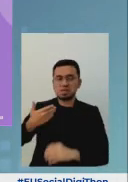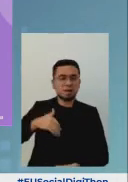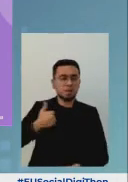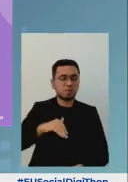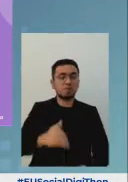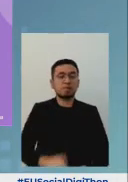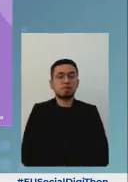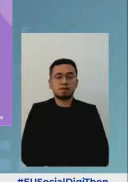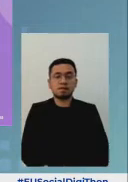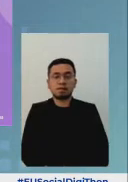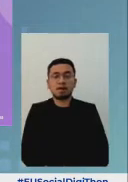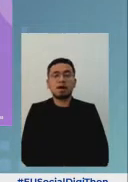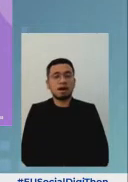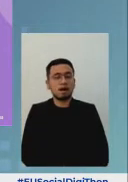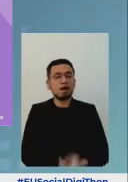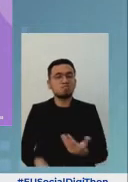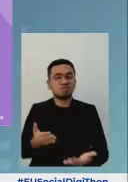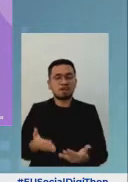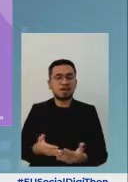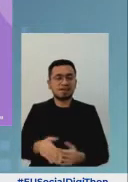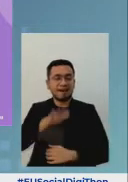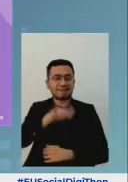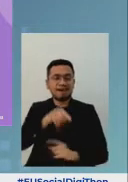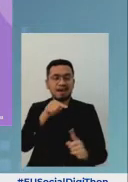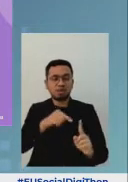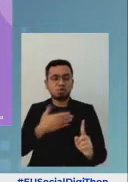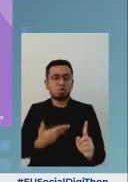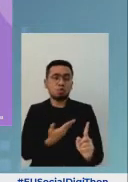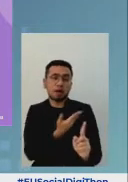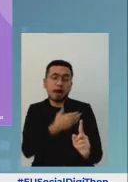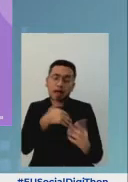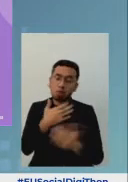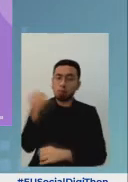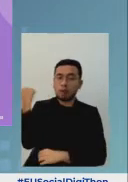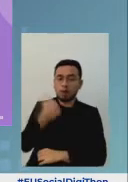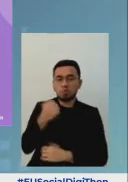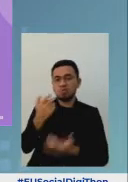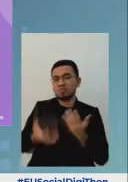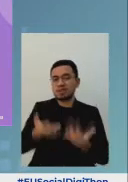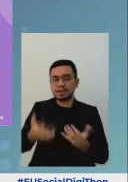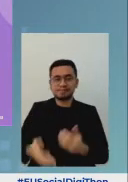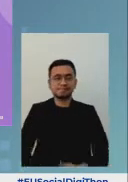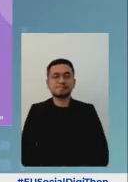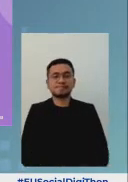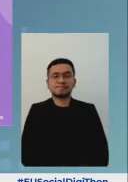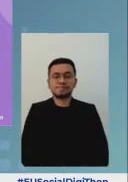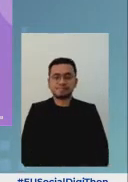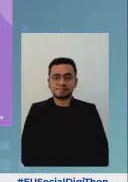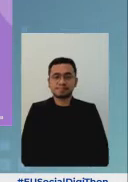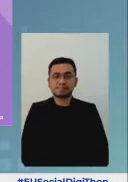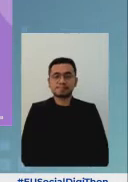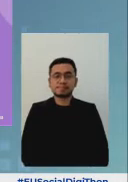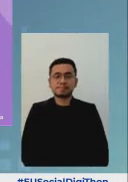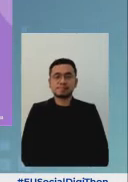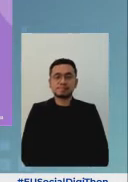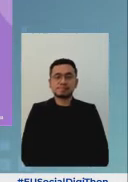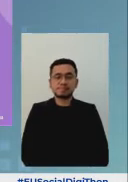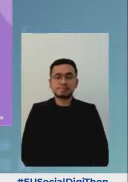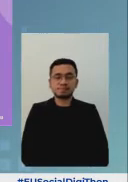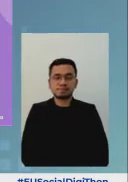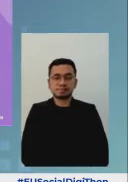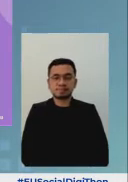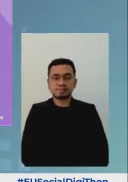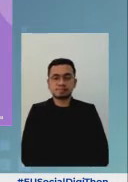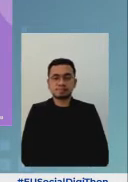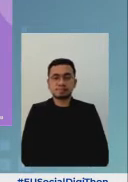menjadi korban atau penyintas ya atau pelaku, tuh, ya. Nah, kita juga bisa mengecek